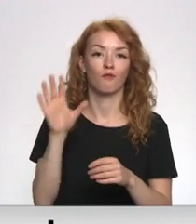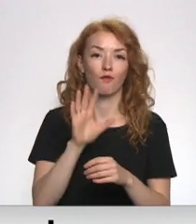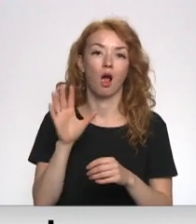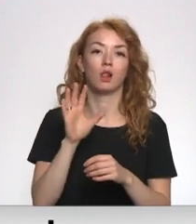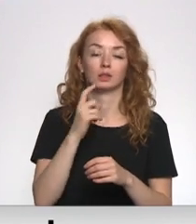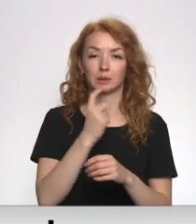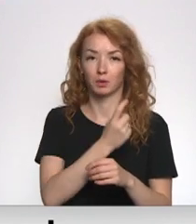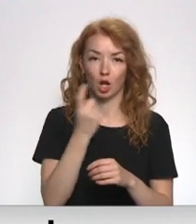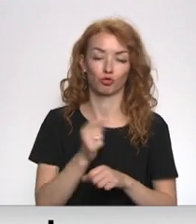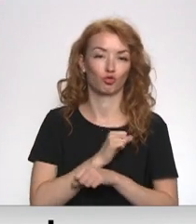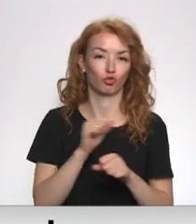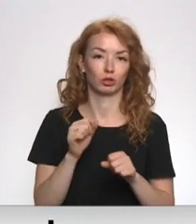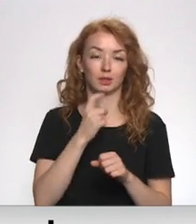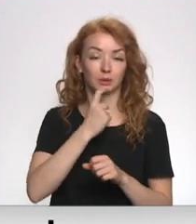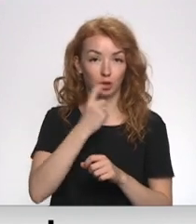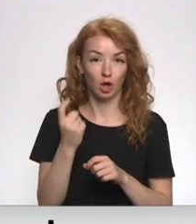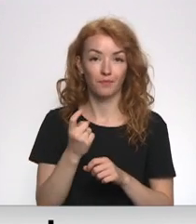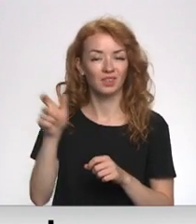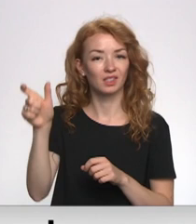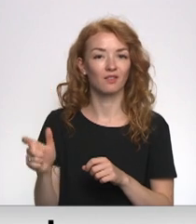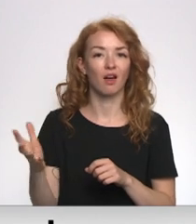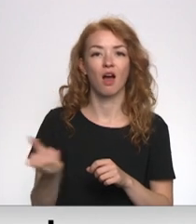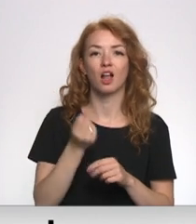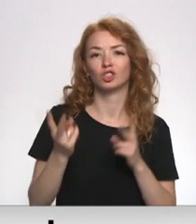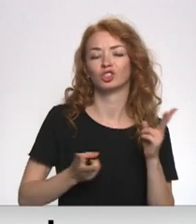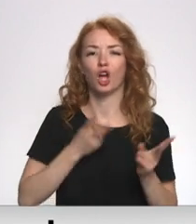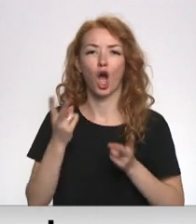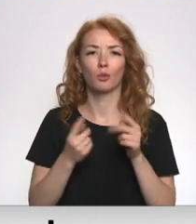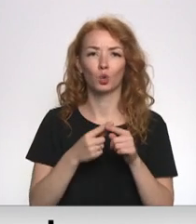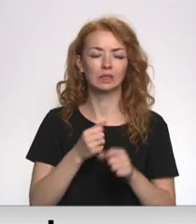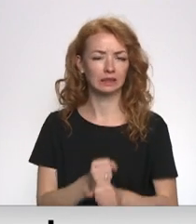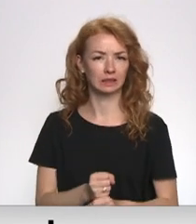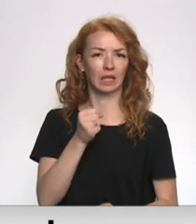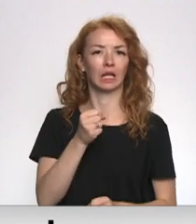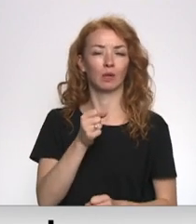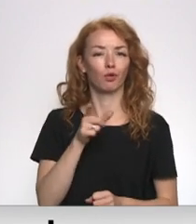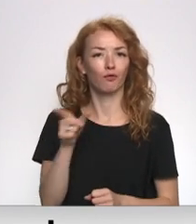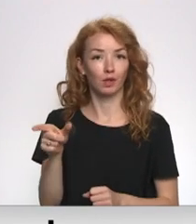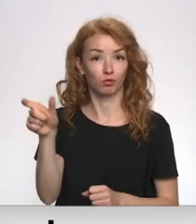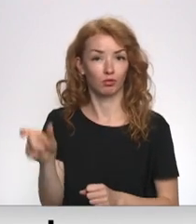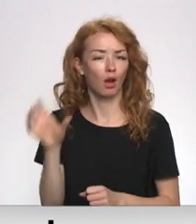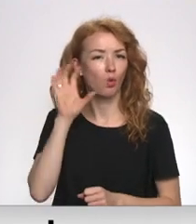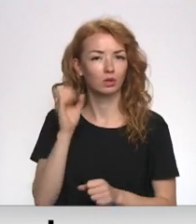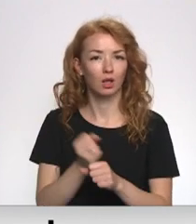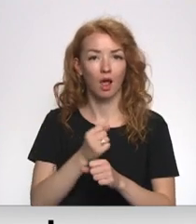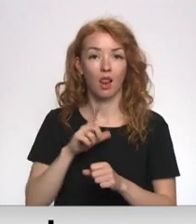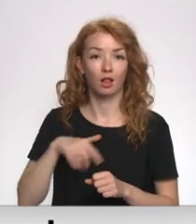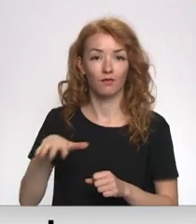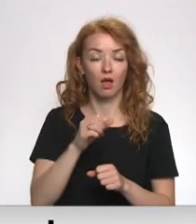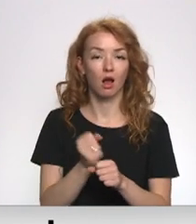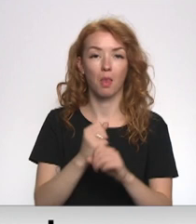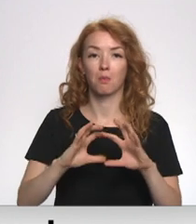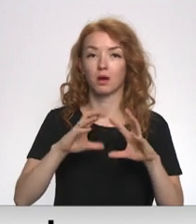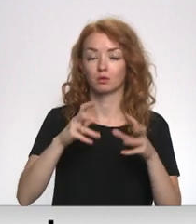un stiprināšanā. Cilvēks ar šarmu un stingrību, kurā ieklausījās gan Latvijā, gan pasaulē, tā par Georga Andrejevu izteicās